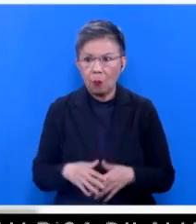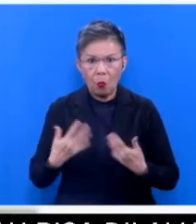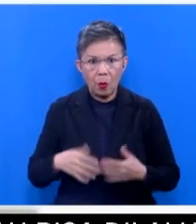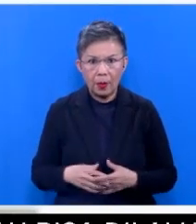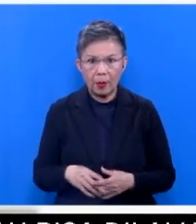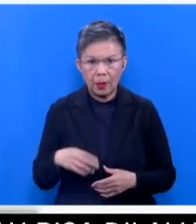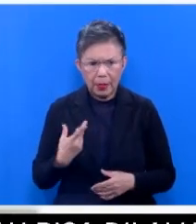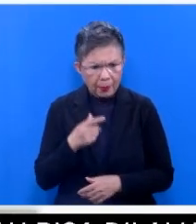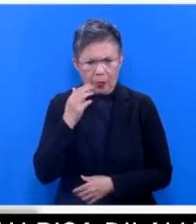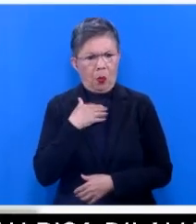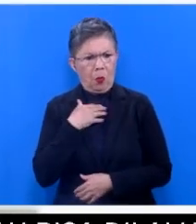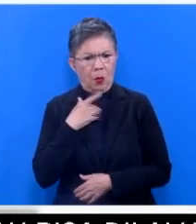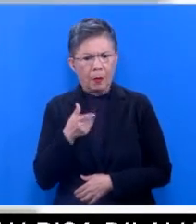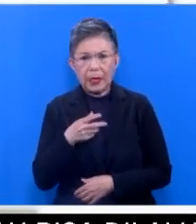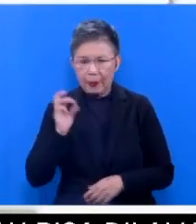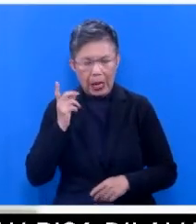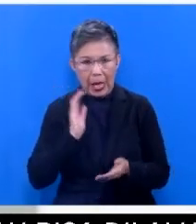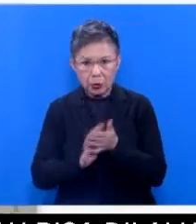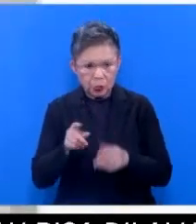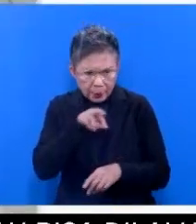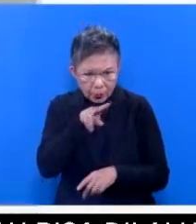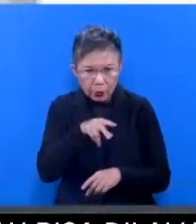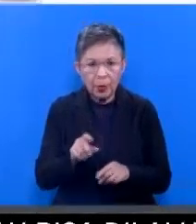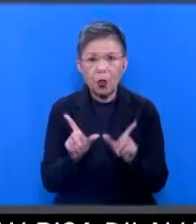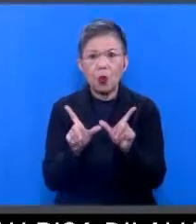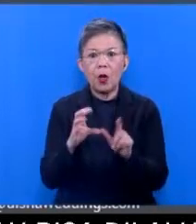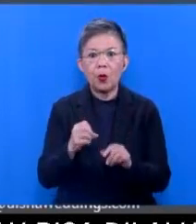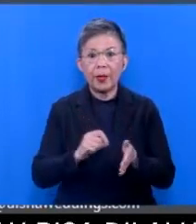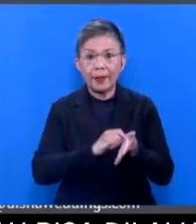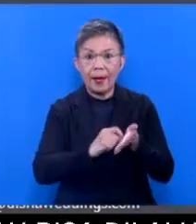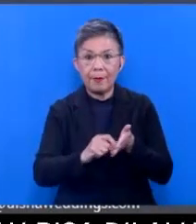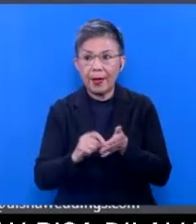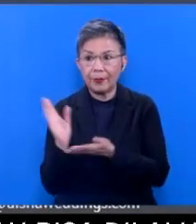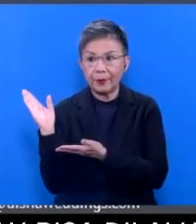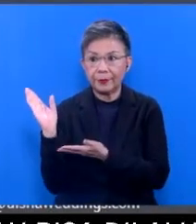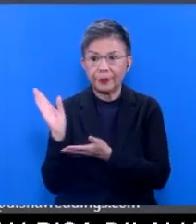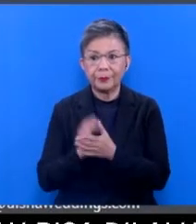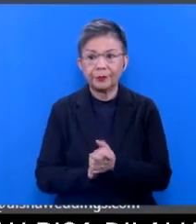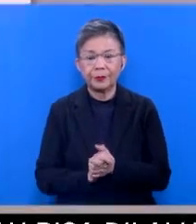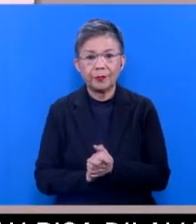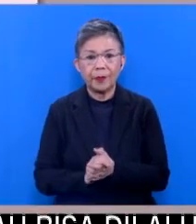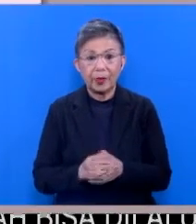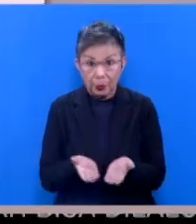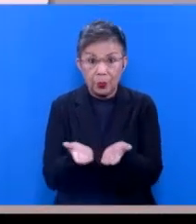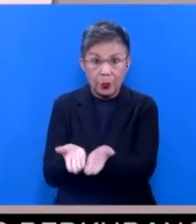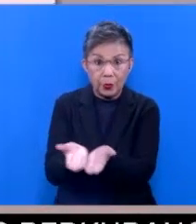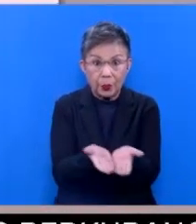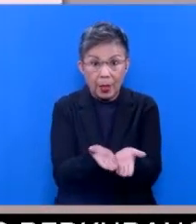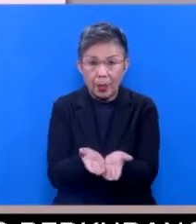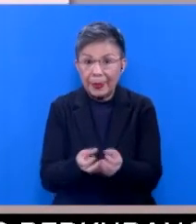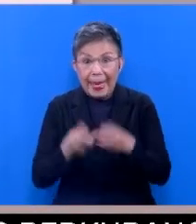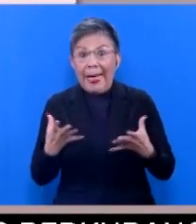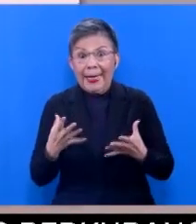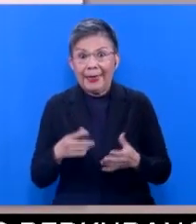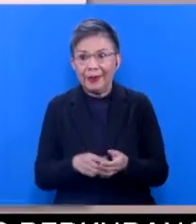Kami pun penasaran dan langsung menelusuri laman wedding organizer yang tertera dalam flyer. Isinya lebih mengejutkan,